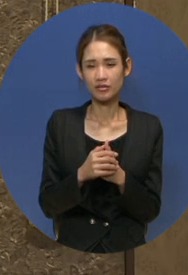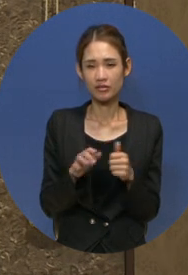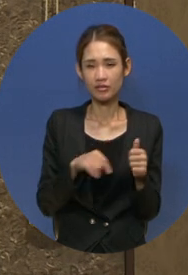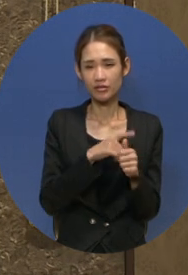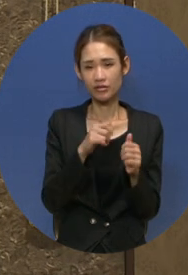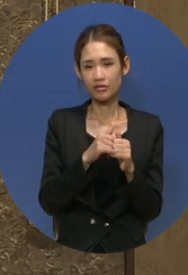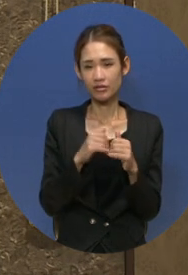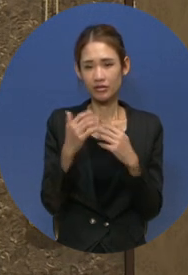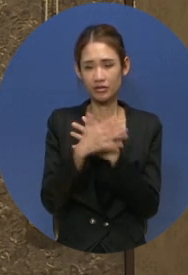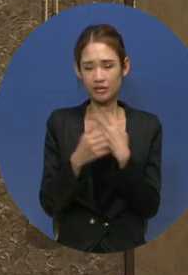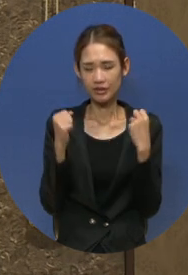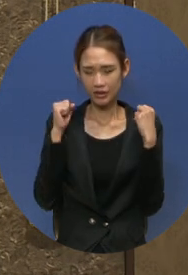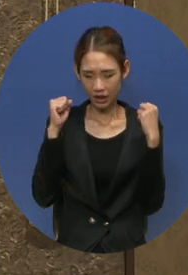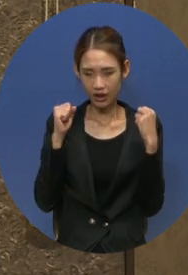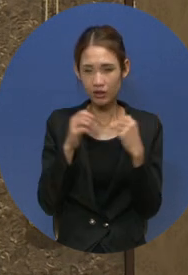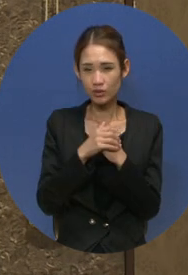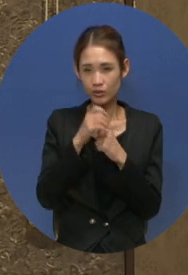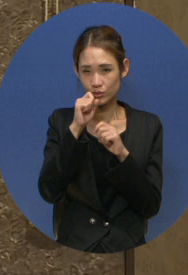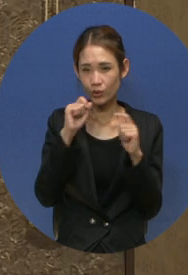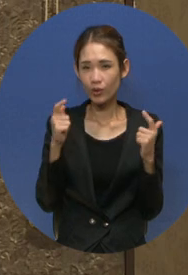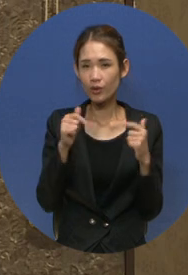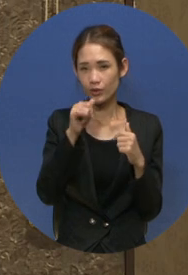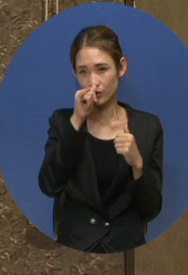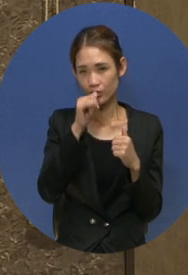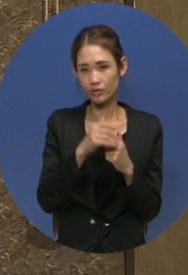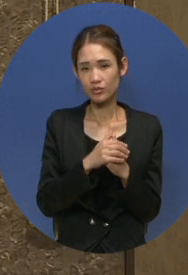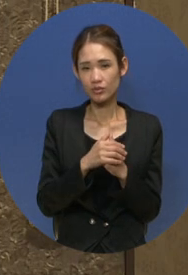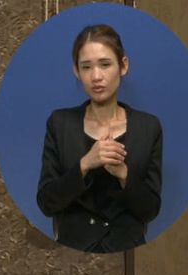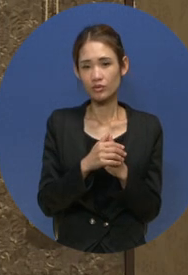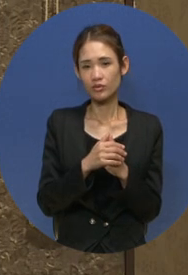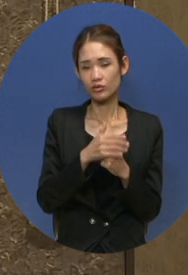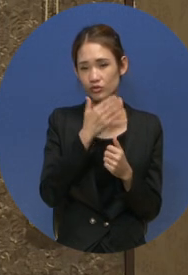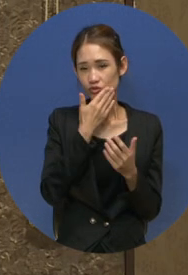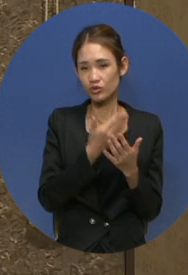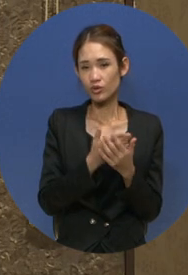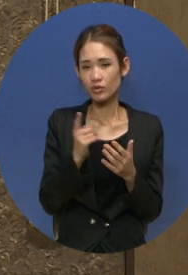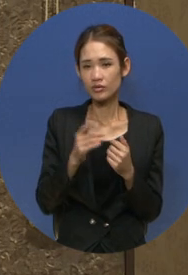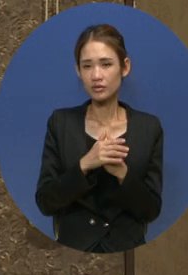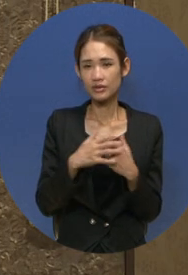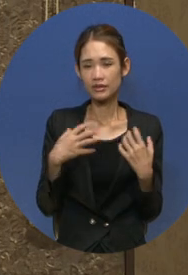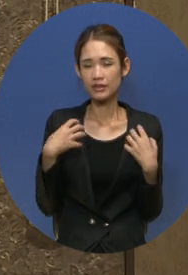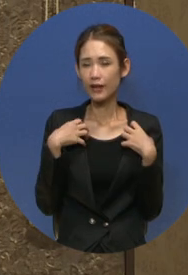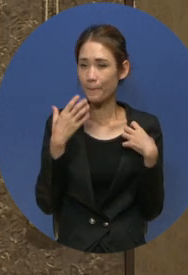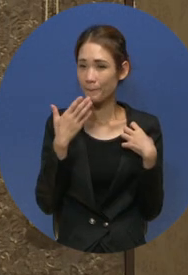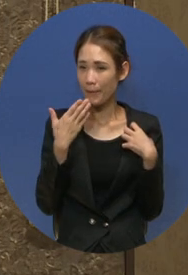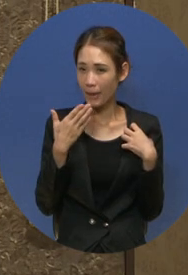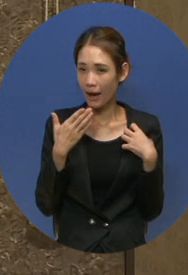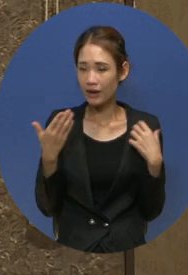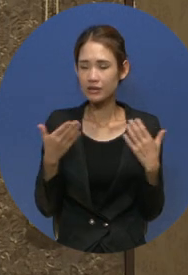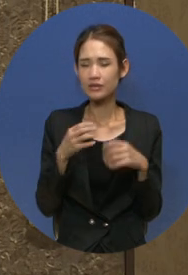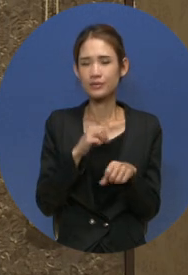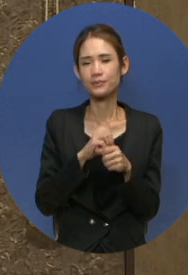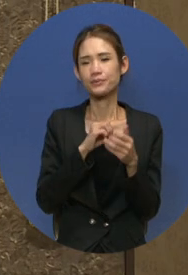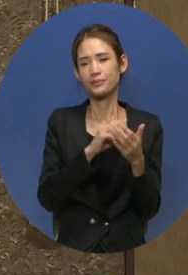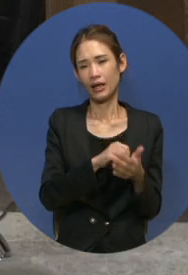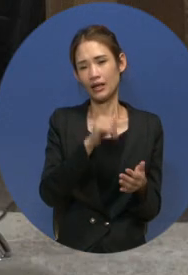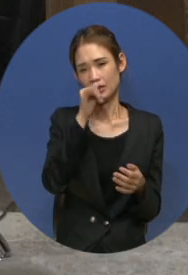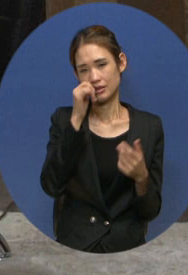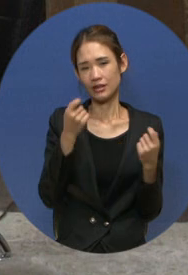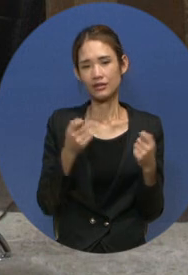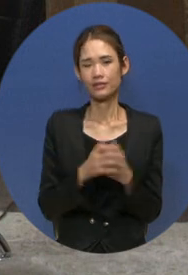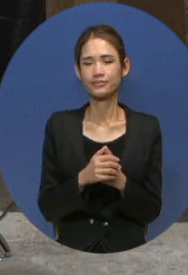이분들도 체력적으로 예, 또 안 좋은 분들도 계시고 그래서 중요한 거는 내가 할 수 있는 일이 있다. 네, 그렇죠.